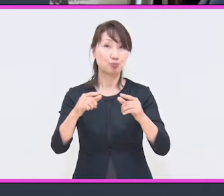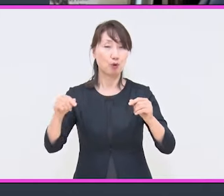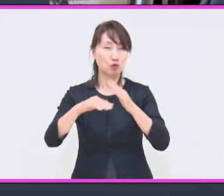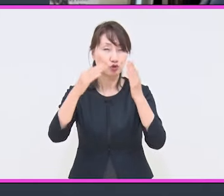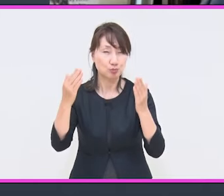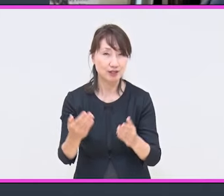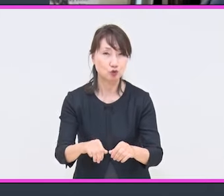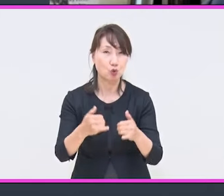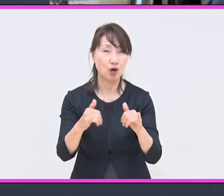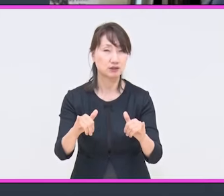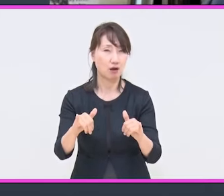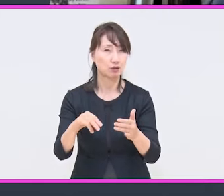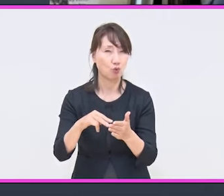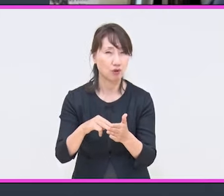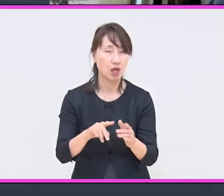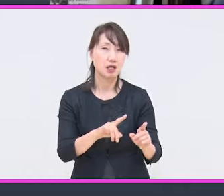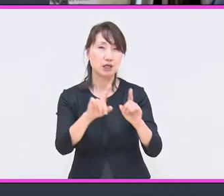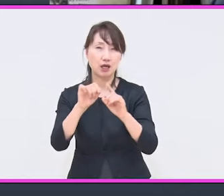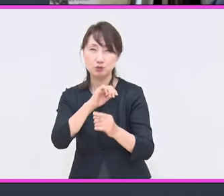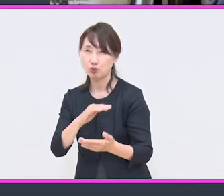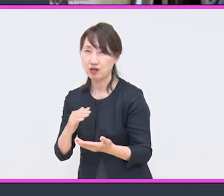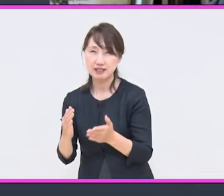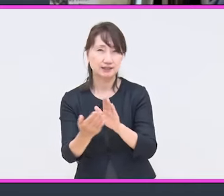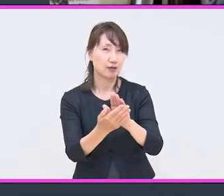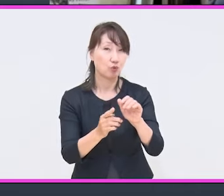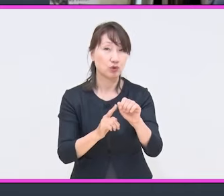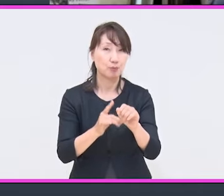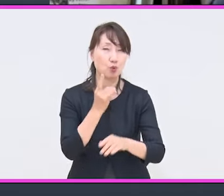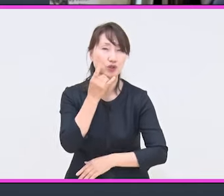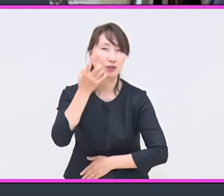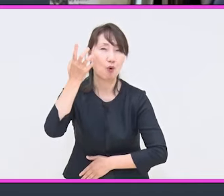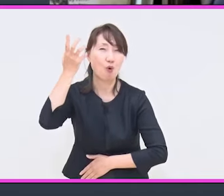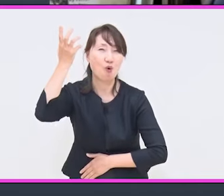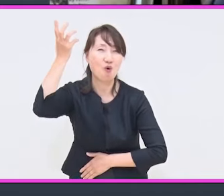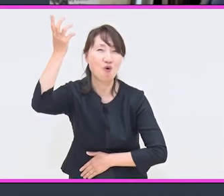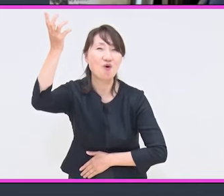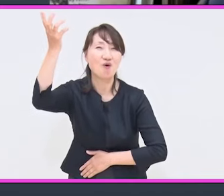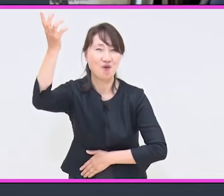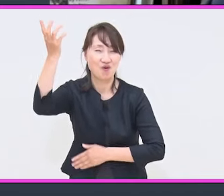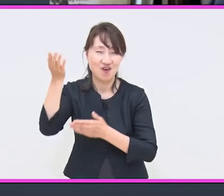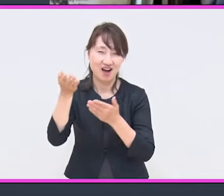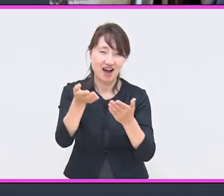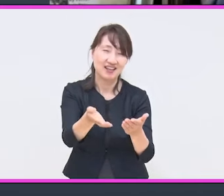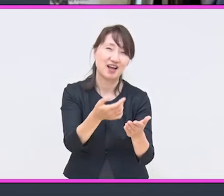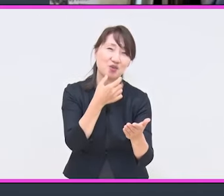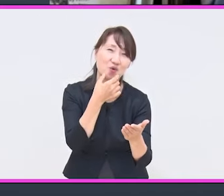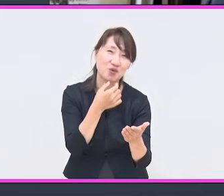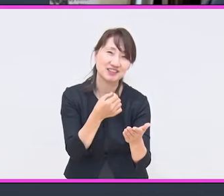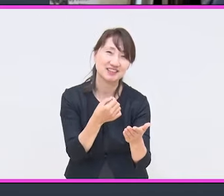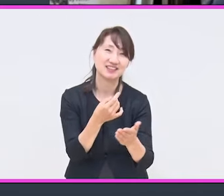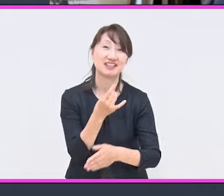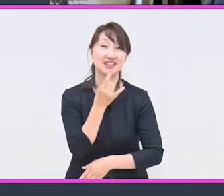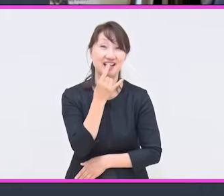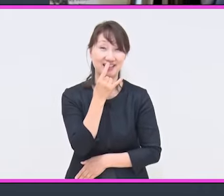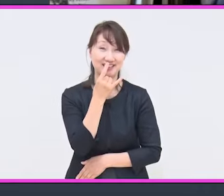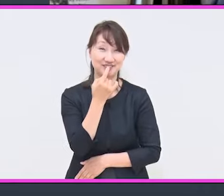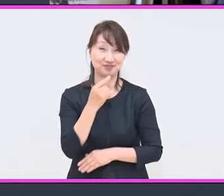people with disabilities in Japan that their lives be transformed for the better as a result of hosting the Games in